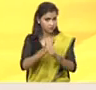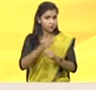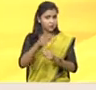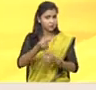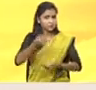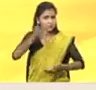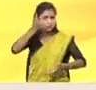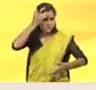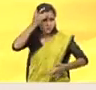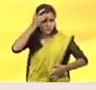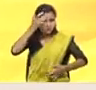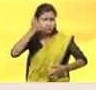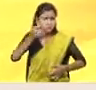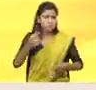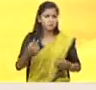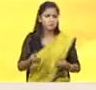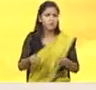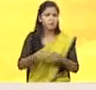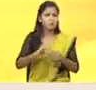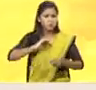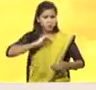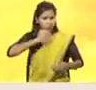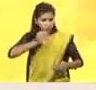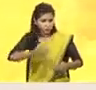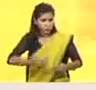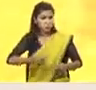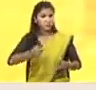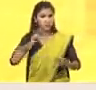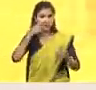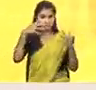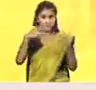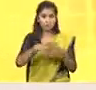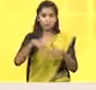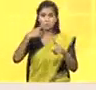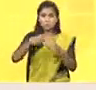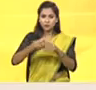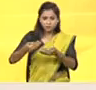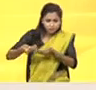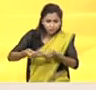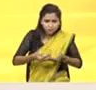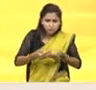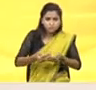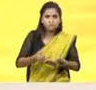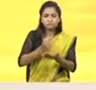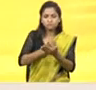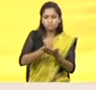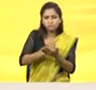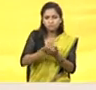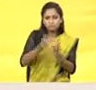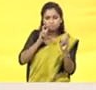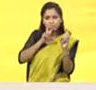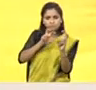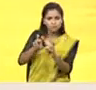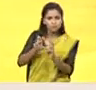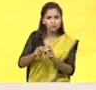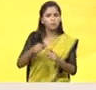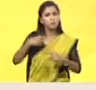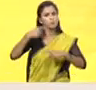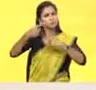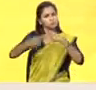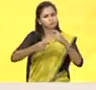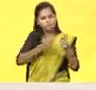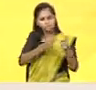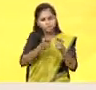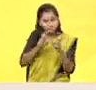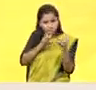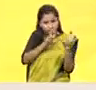बच्चों, गर्भवती महिलाओं और नवजात शिशुओं की माताओं को ट्रैक करती है। उन्हें लगातार मॉनिटर